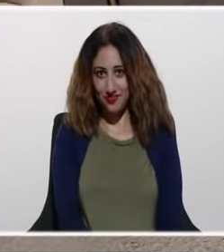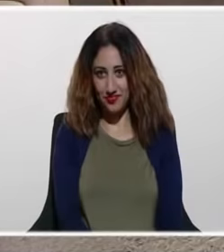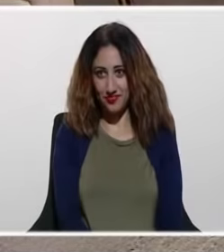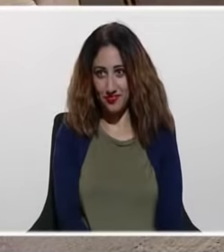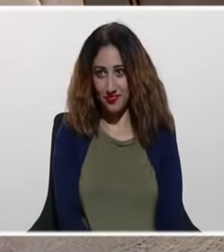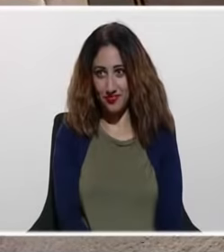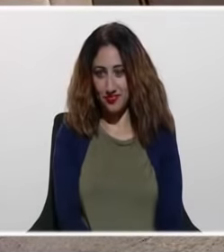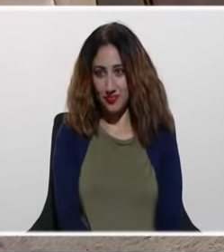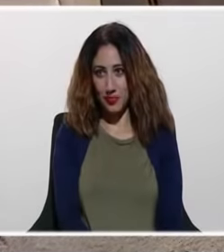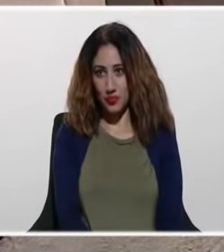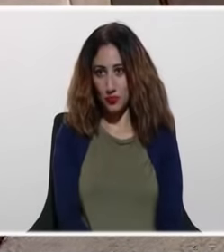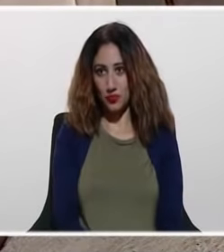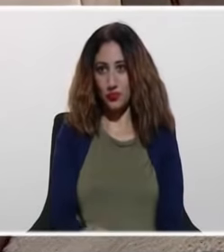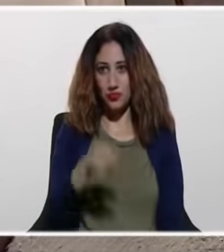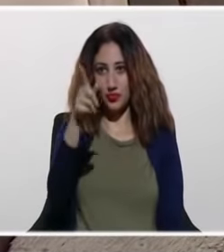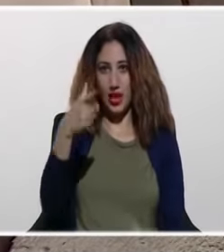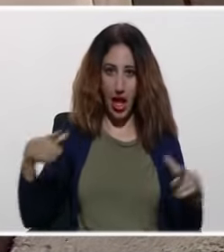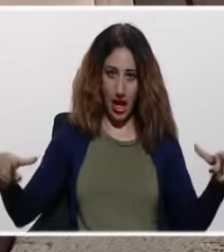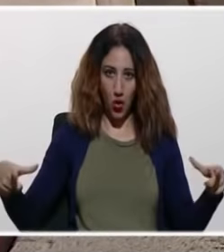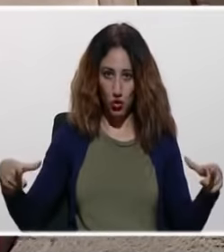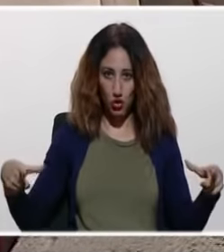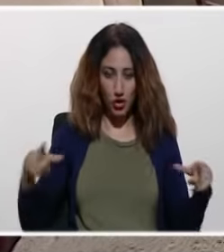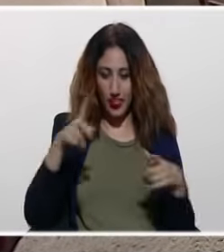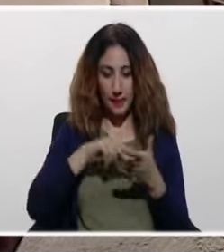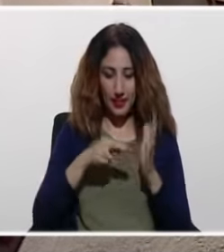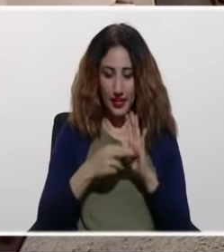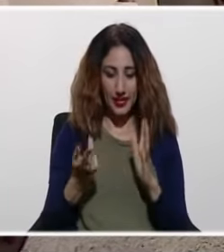طب ايه بقى اللي هتعمليه بالنسبه للكاوتش؟